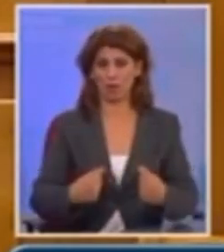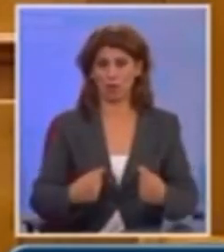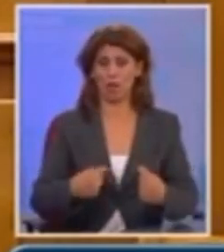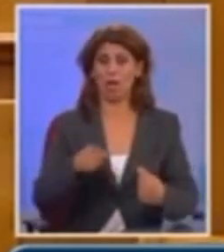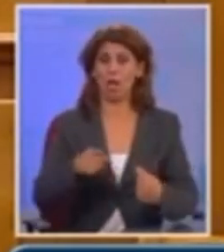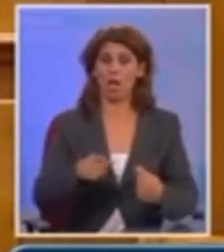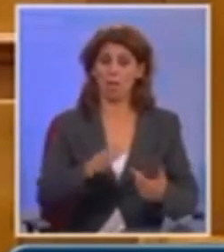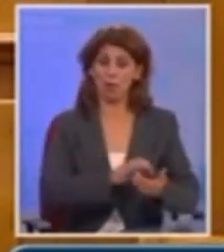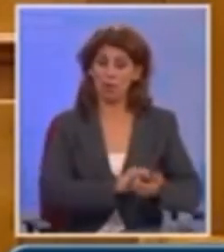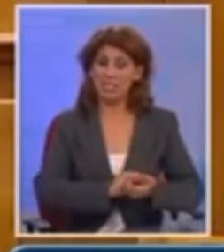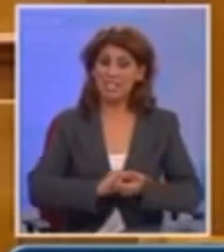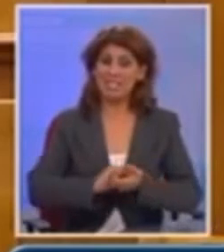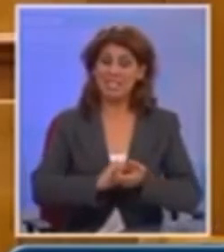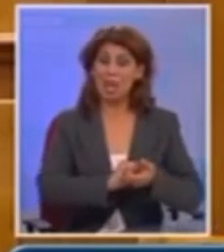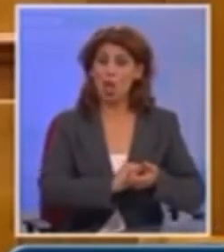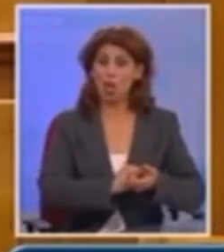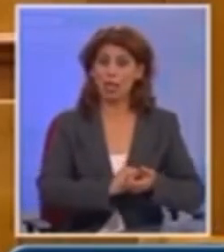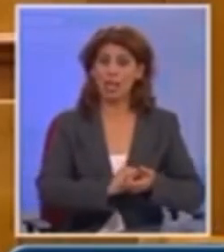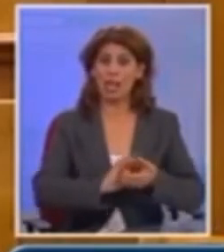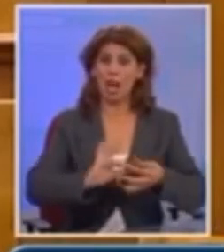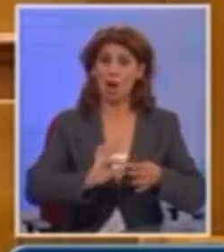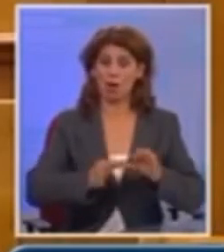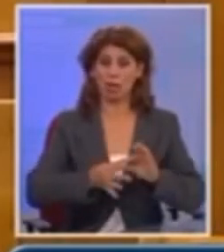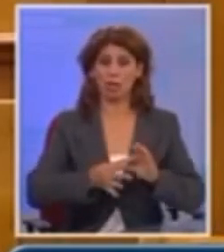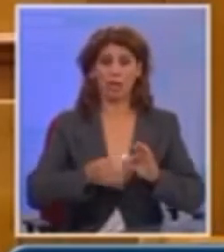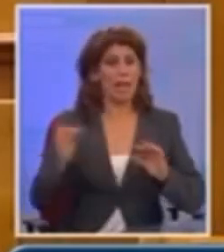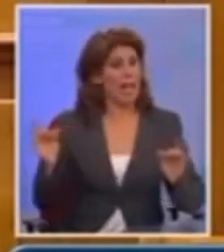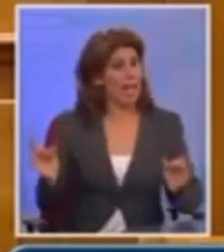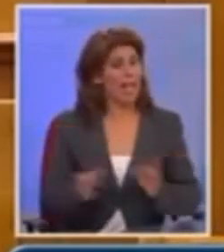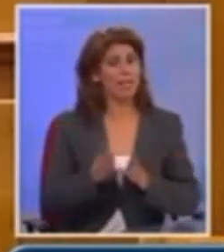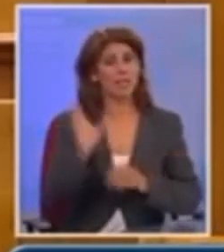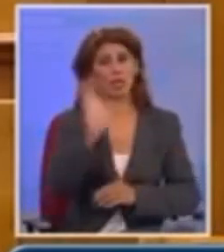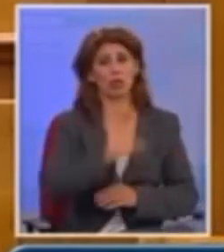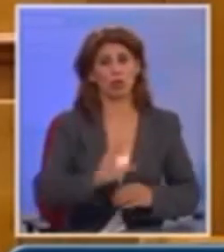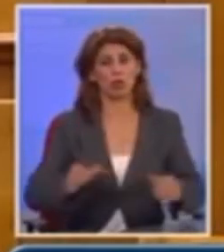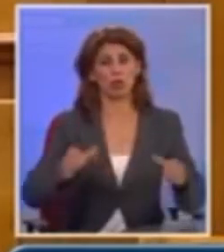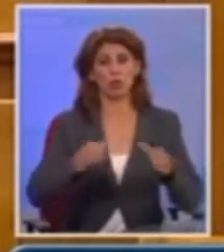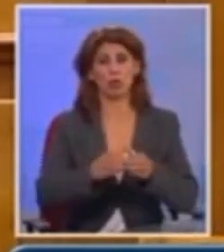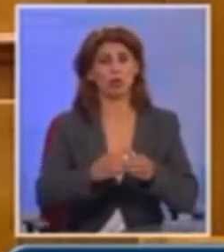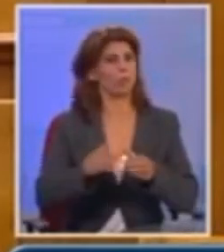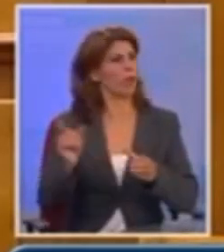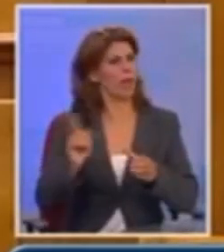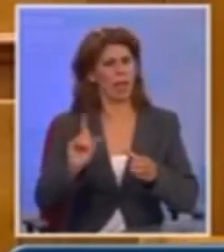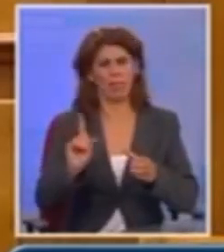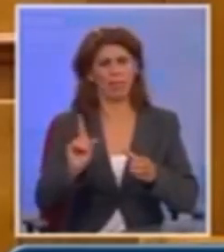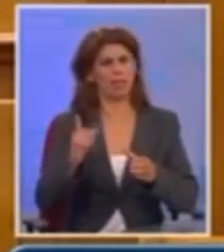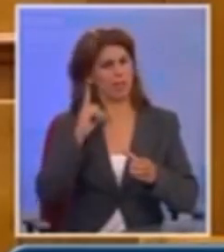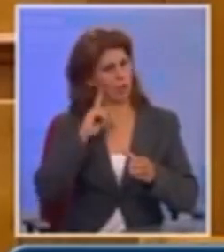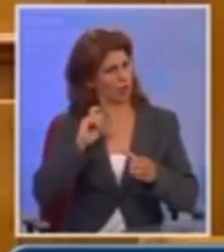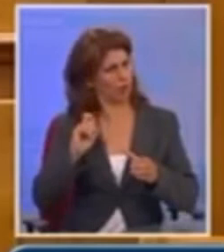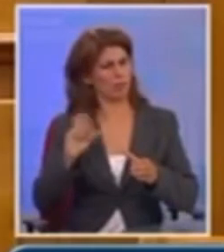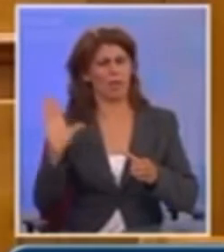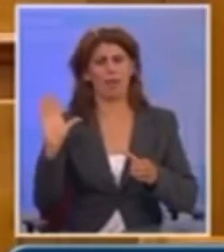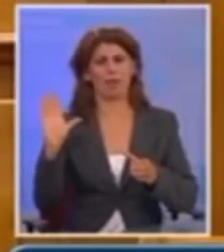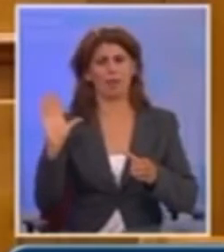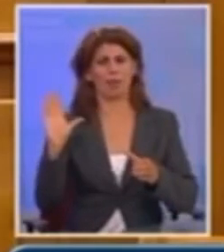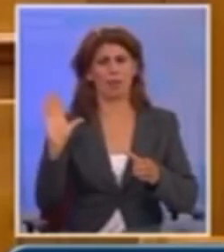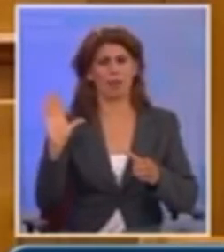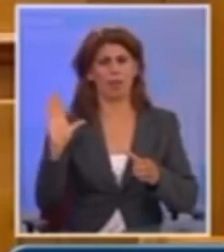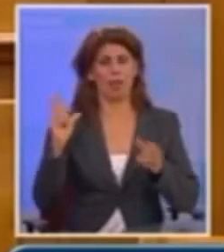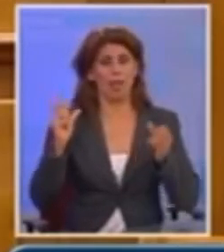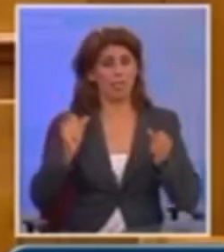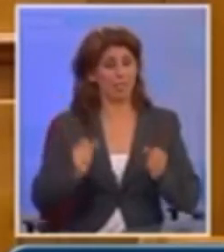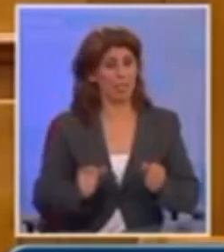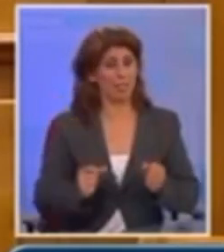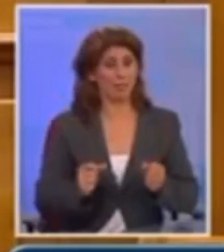από συλλογικά όργανα, έστω και αν το Eurogroup δεν αποτελεί, και το ξέρετε, καν